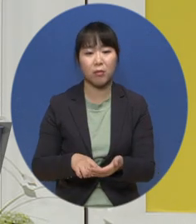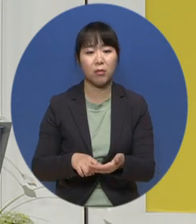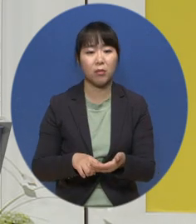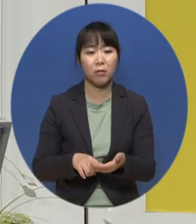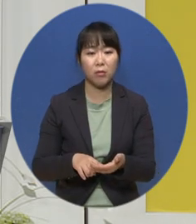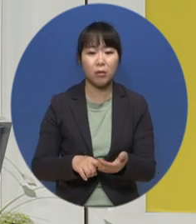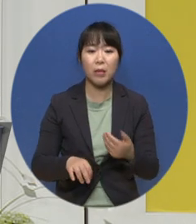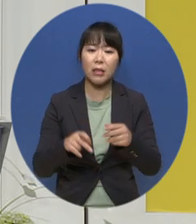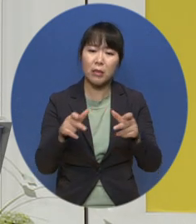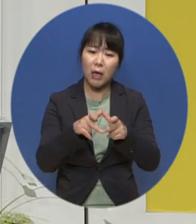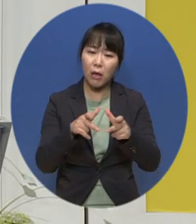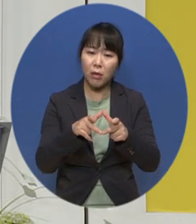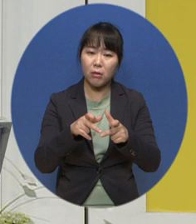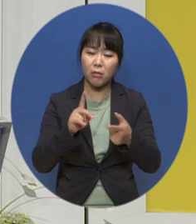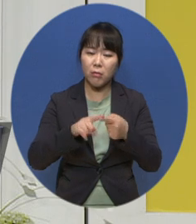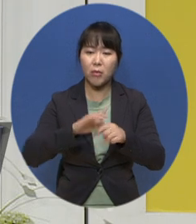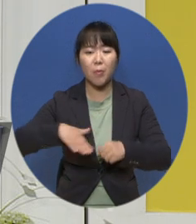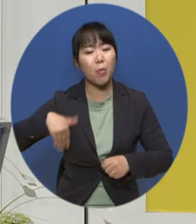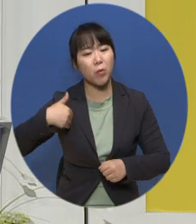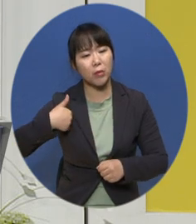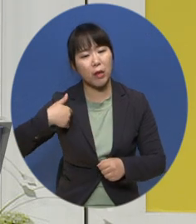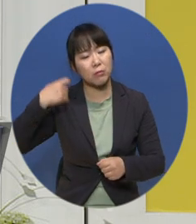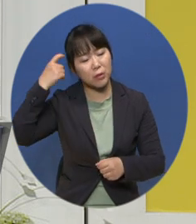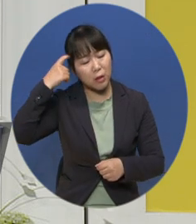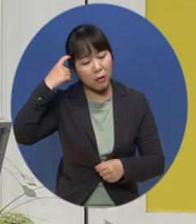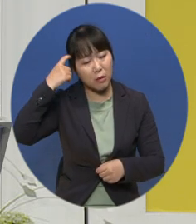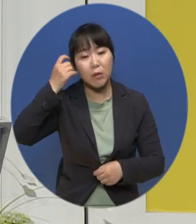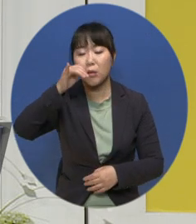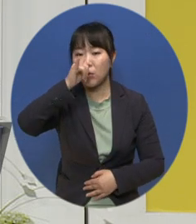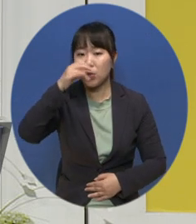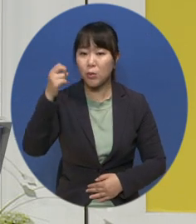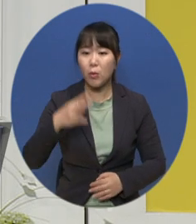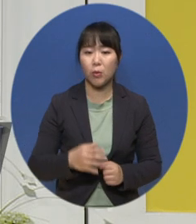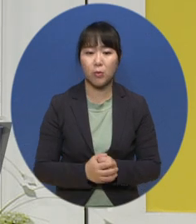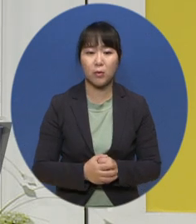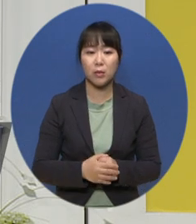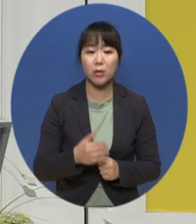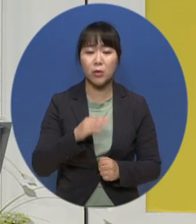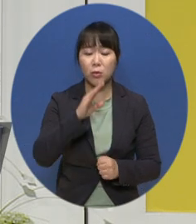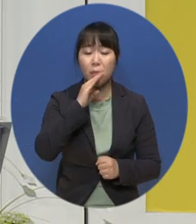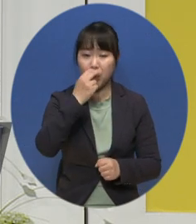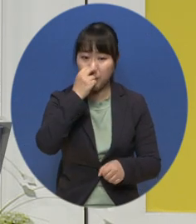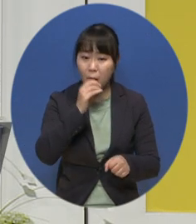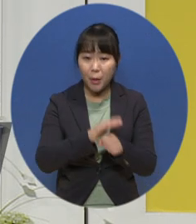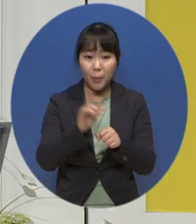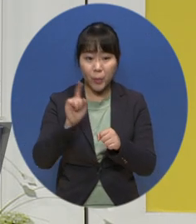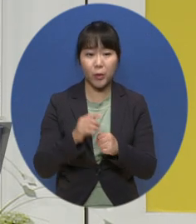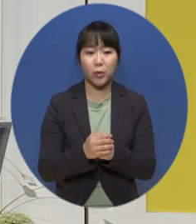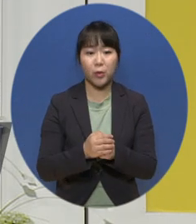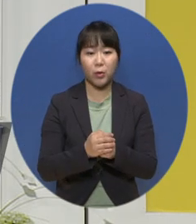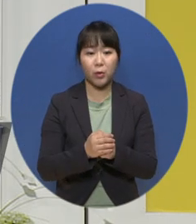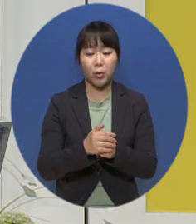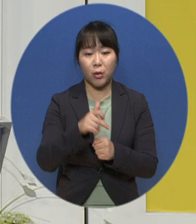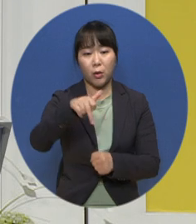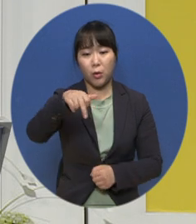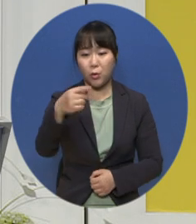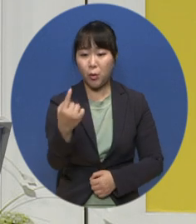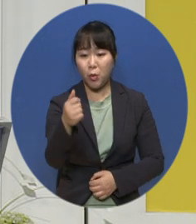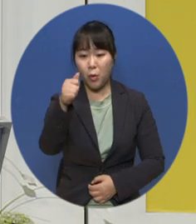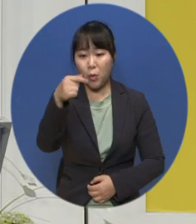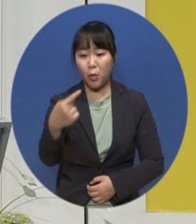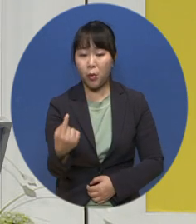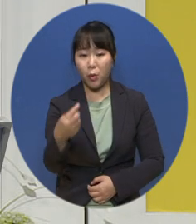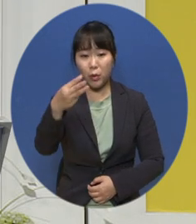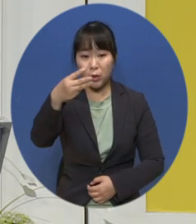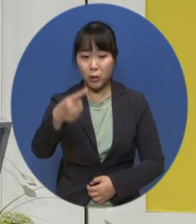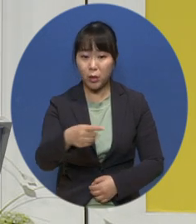장애인들을 아직도 이렇게 모를 까 하는 생각이 들고요 그 다음에 제가 황당했던 것은 코터 경제라고 말씀드려 보겠습니까